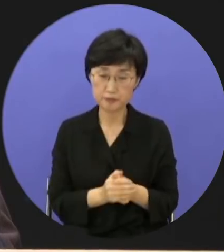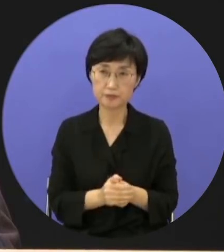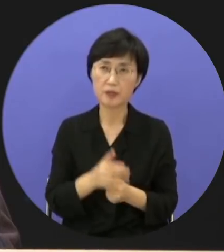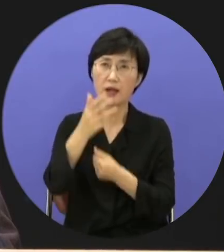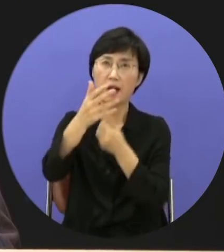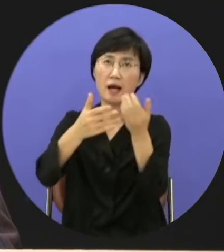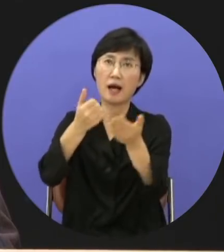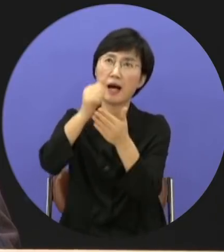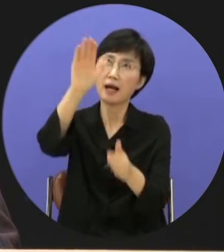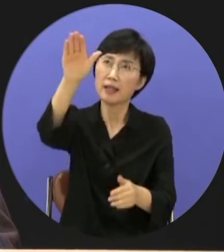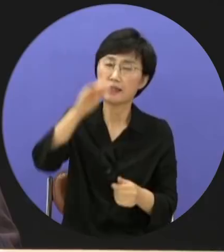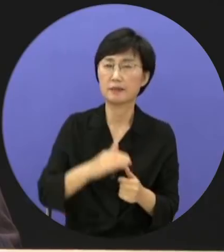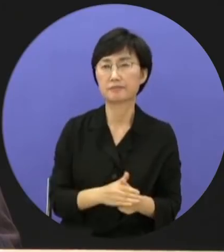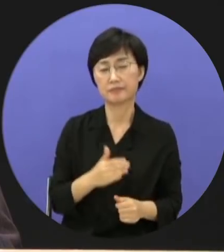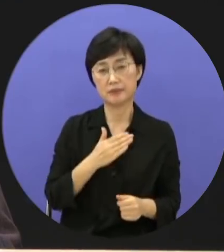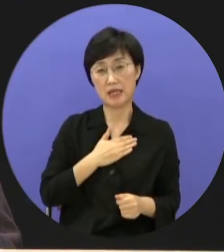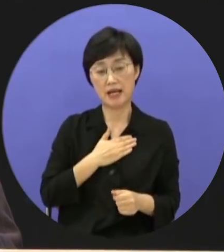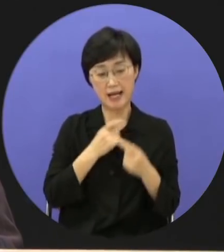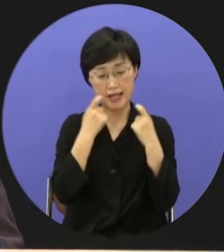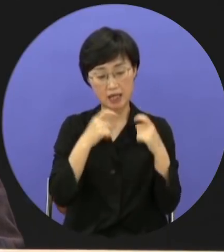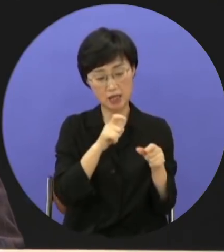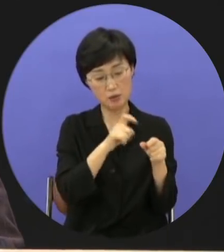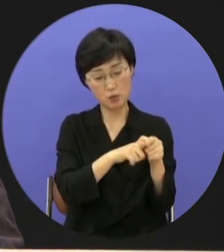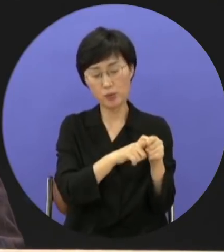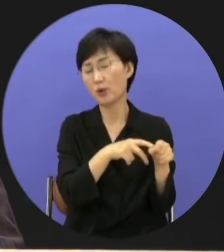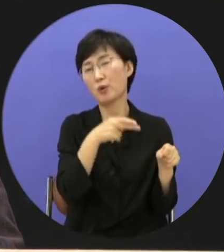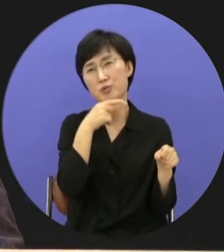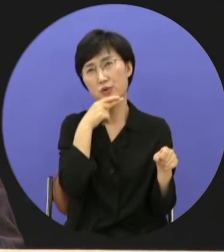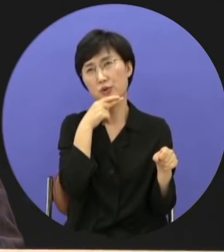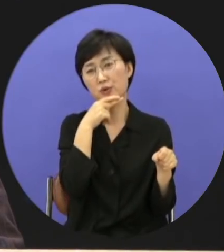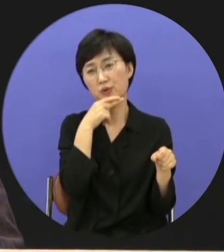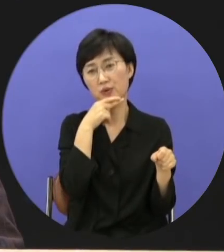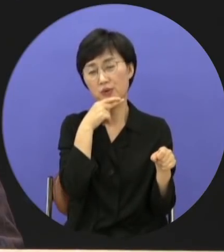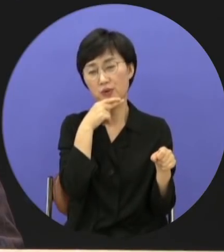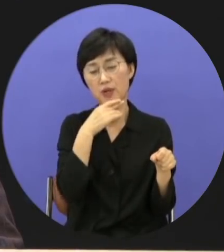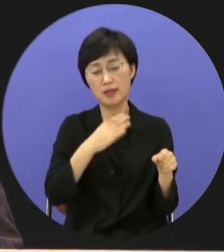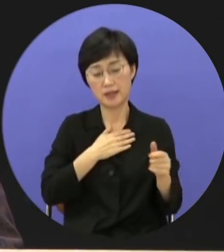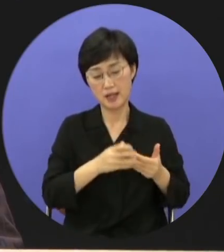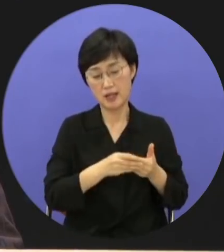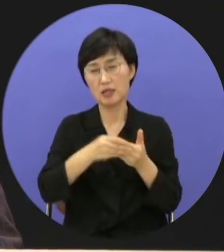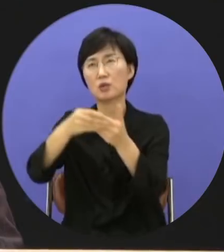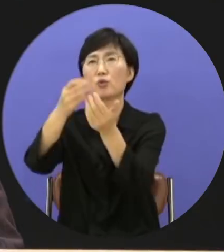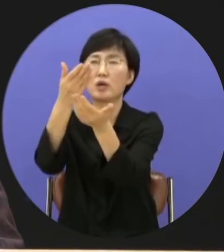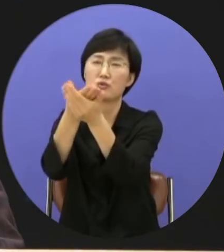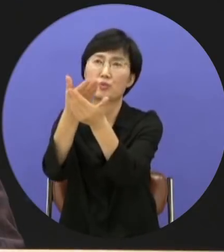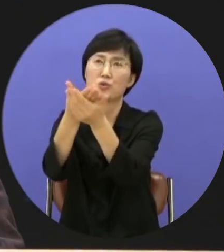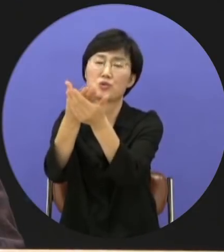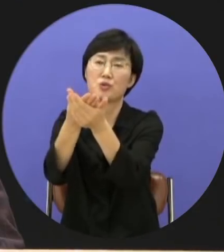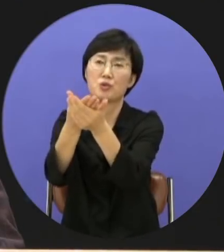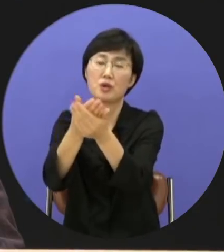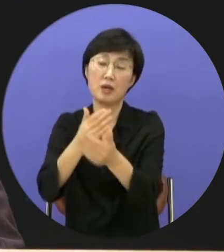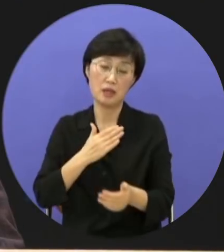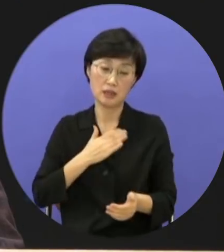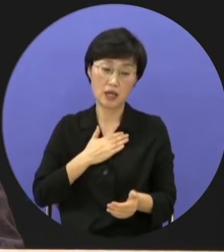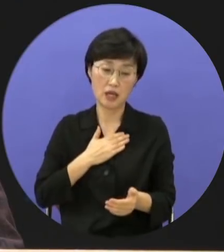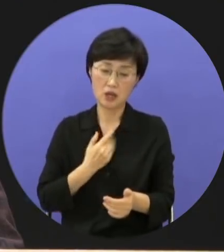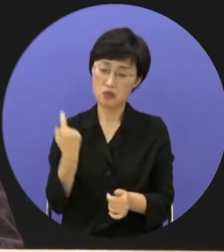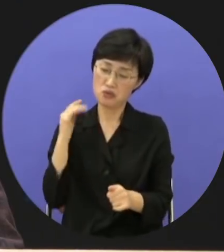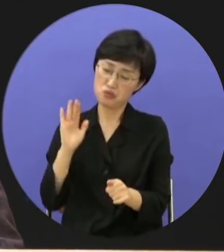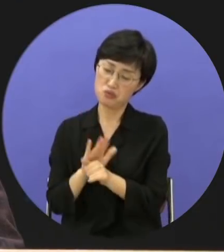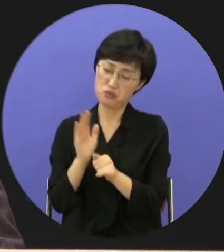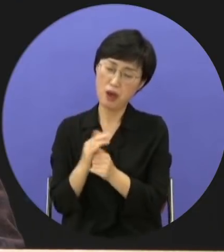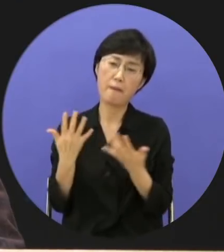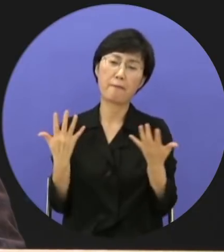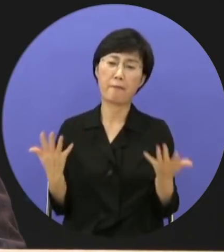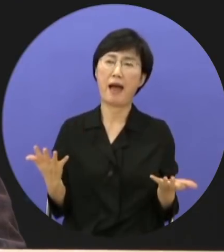저는 목표가 없습니다. God, I have no goal. 저를 인도해 주십시오. Lead me. 저는 배경이 없습니다. God, I have